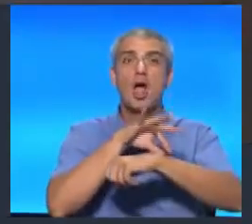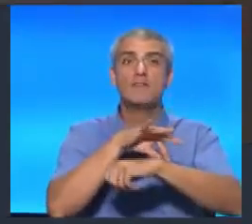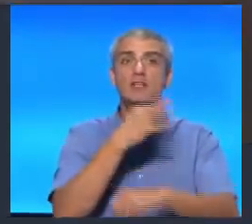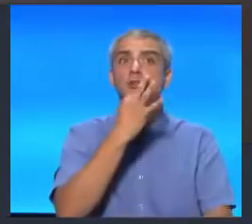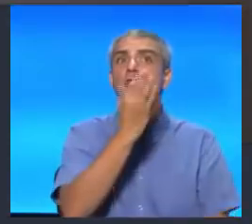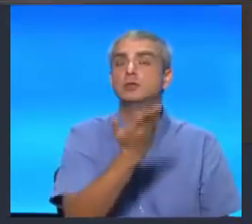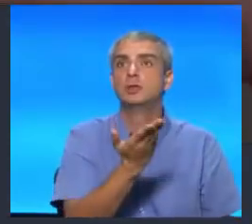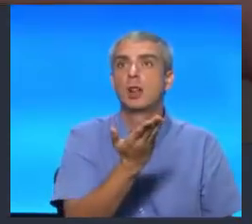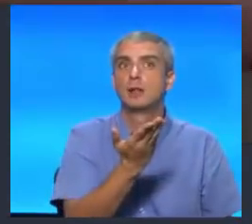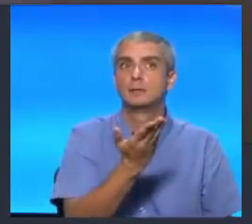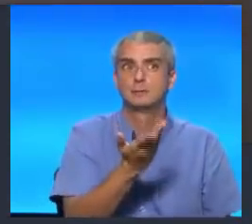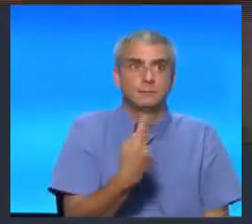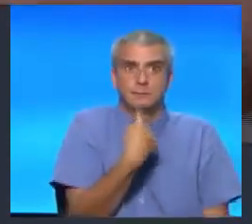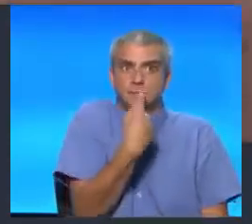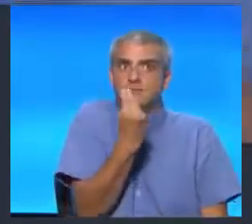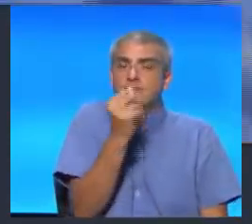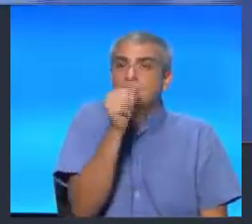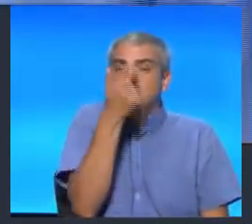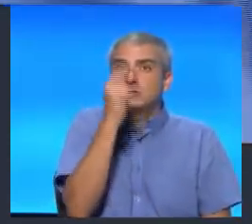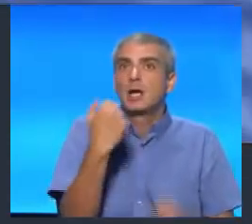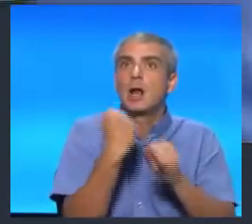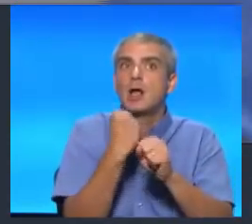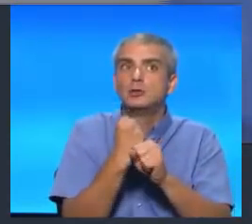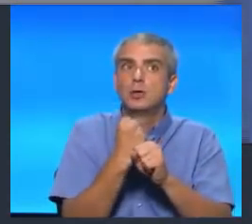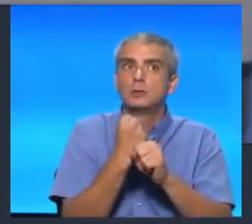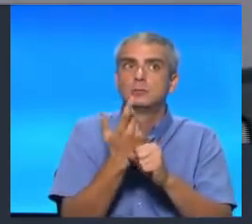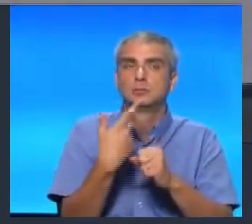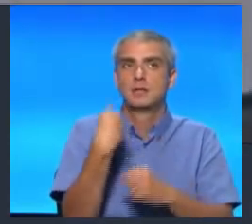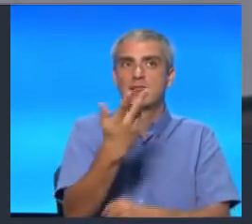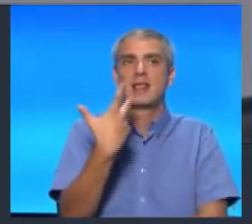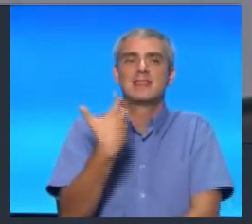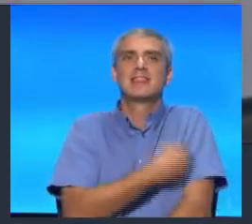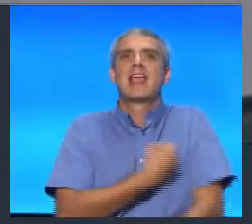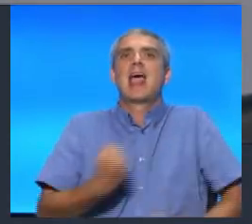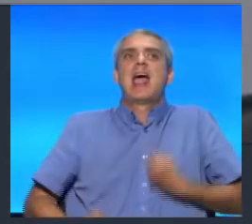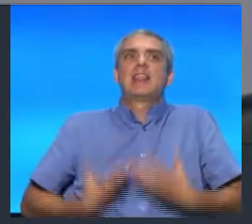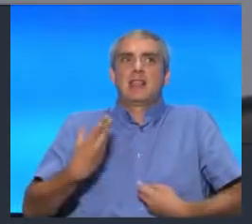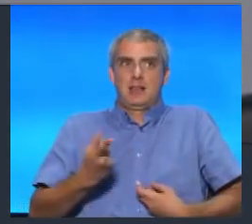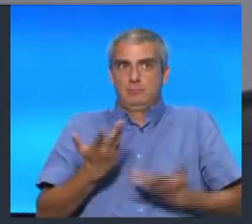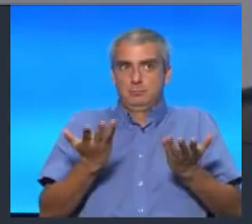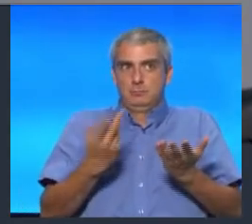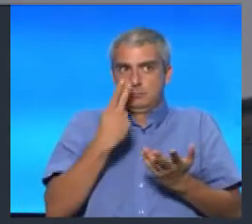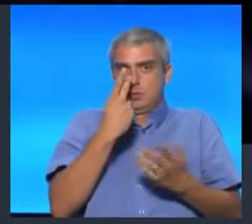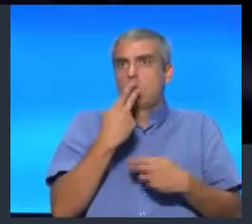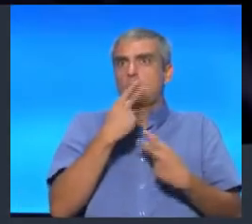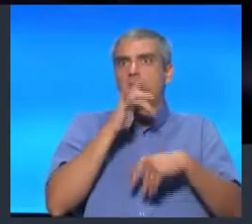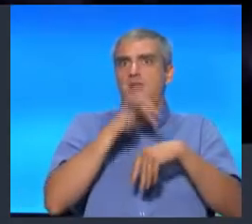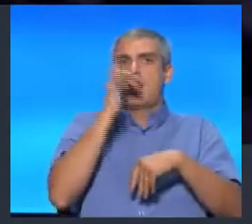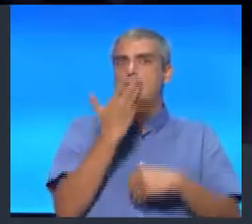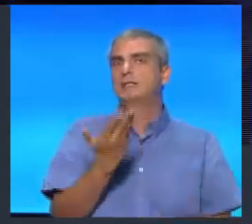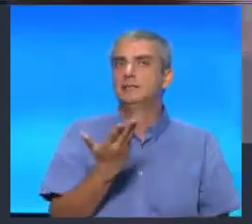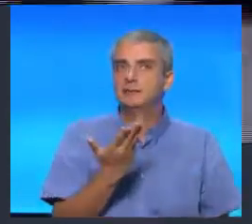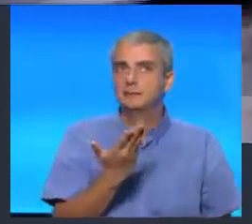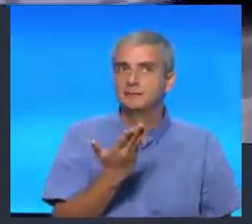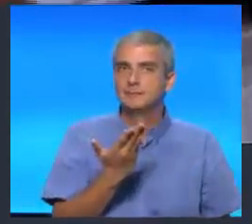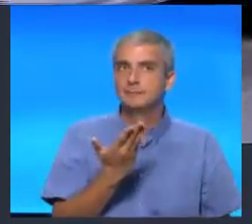אותו יגיד שהדבר הראשון שצריך לעשות זה מתן אדרנלין, כי על פני הדברים מדובר בתגובה אלרגית.